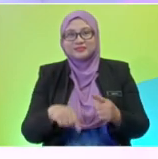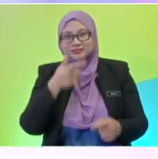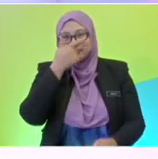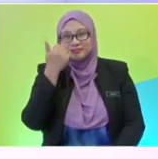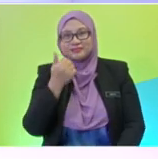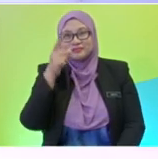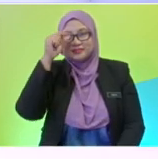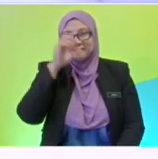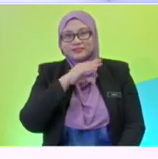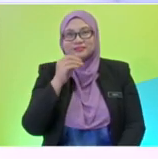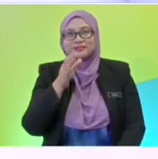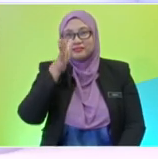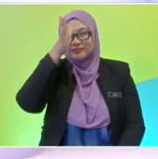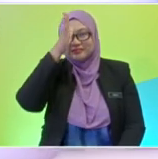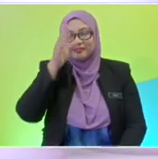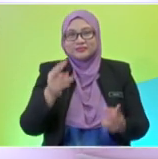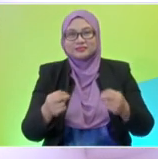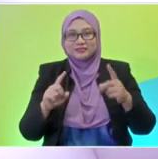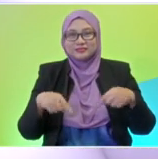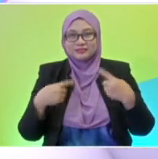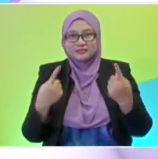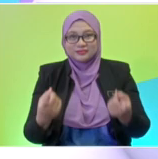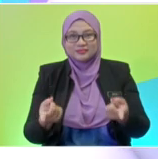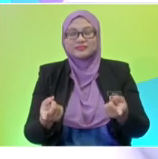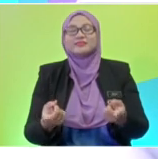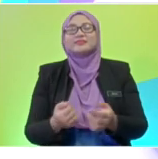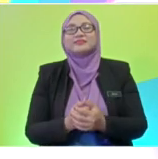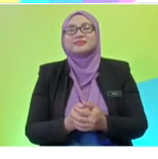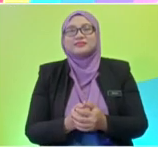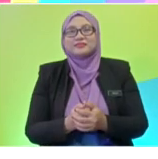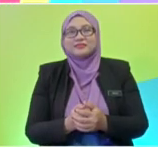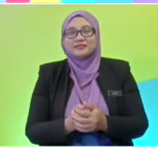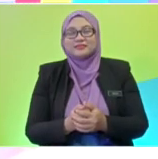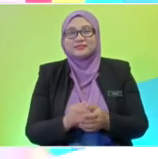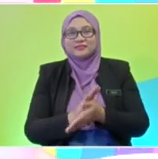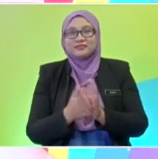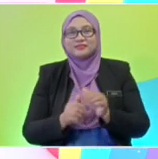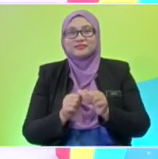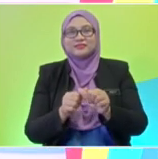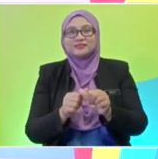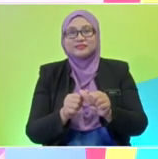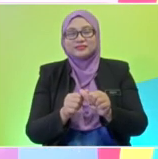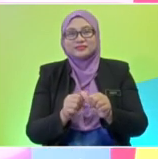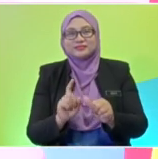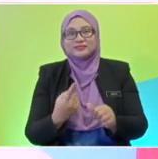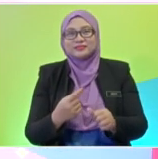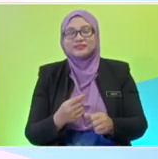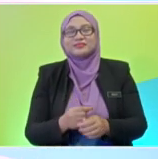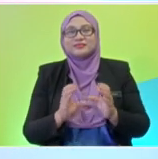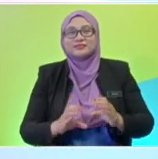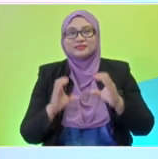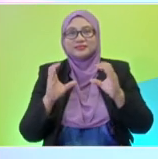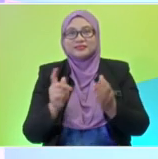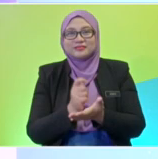kali ini yang seterusnya kita boleh ke Genting Highland so itu cara bertoleransi Oke Cara bertolak ansus sama di